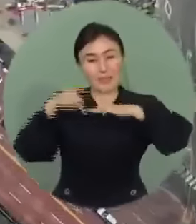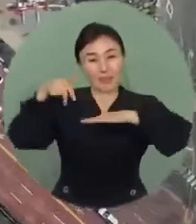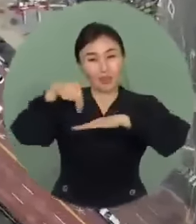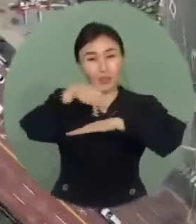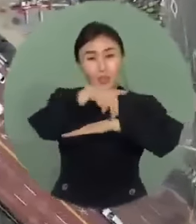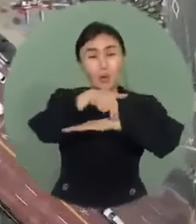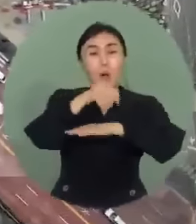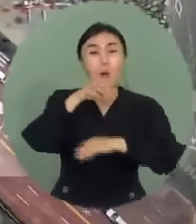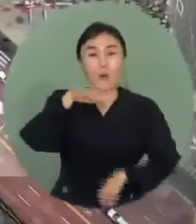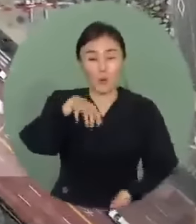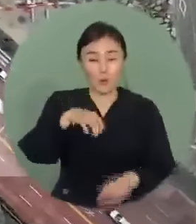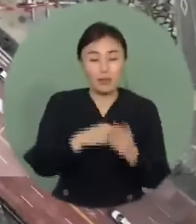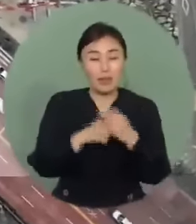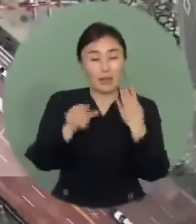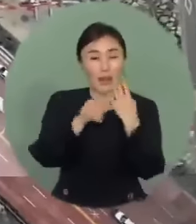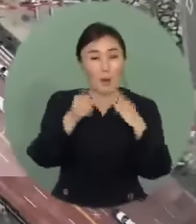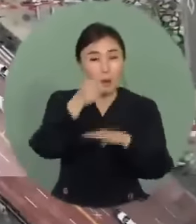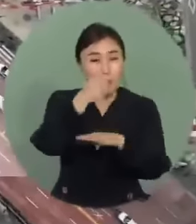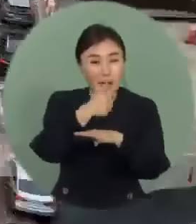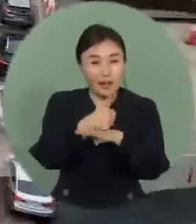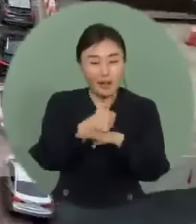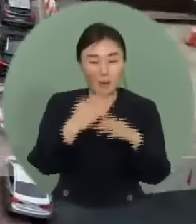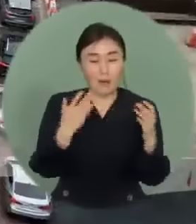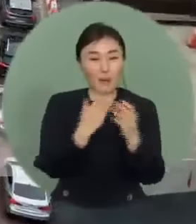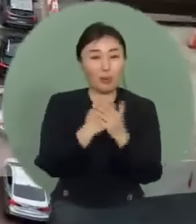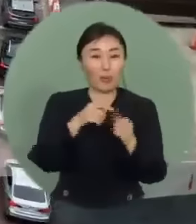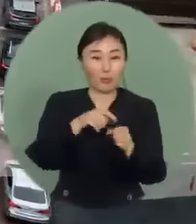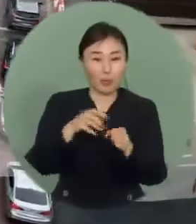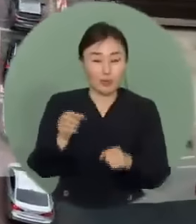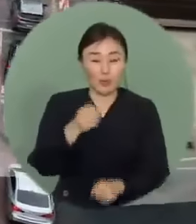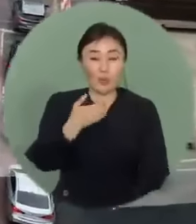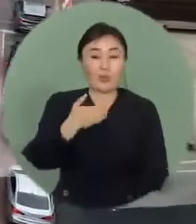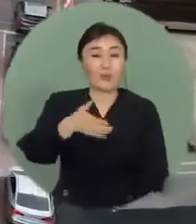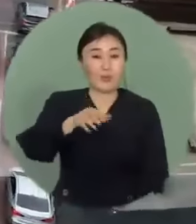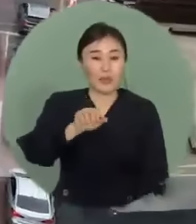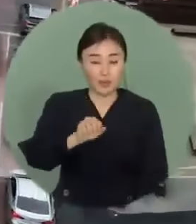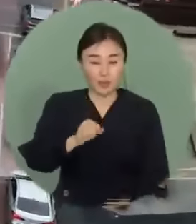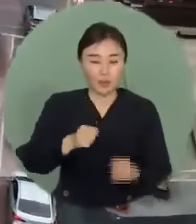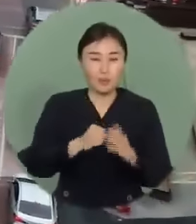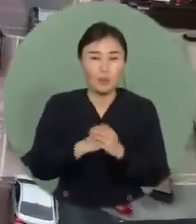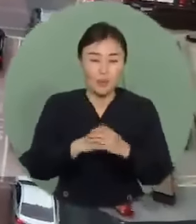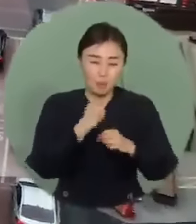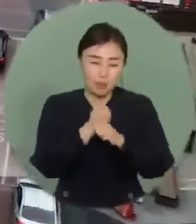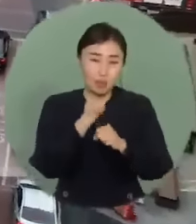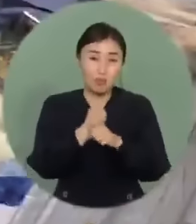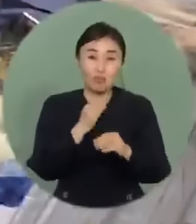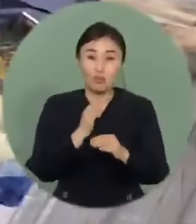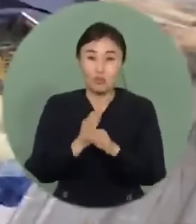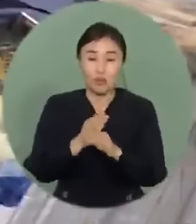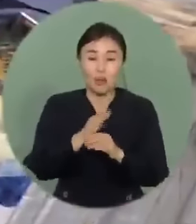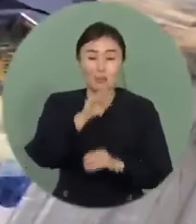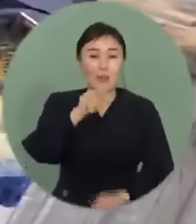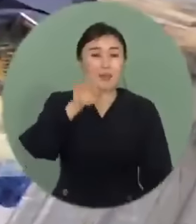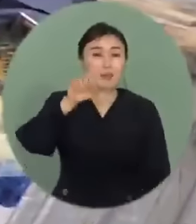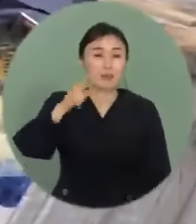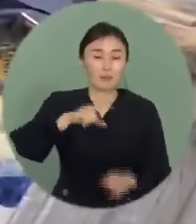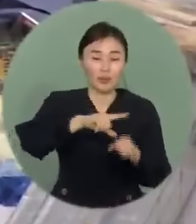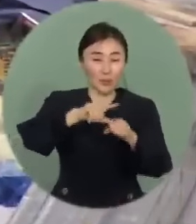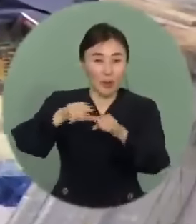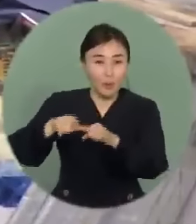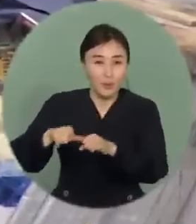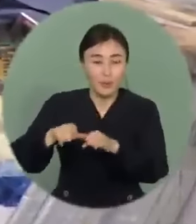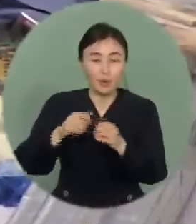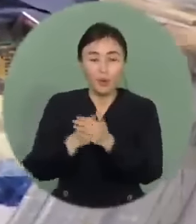오는 4월말 완공을 목표로 90억 여원의 공사비가 투입된 푸른길 브릿지는 백운광장 1대와